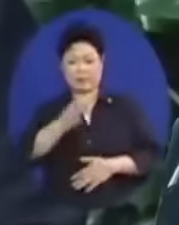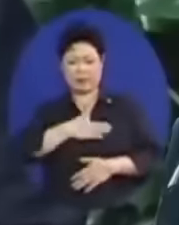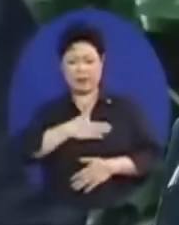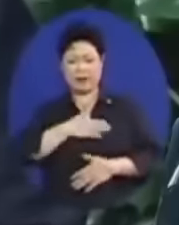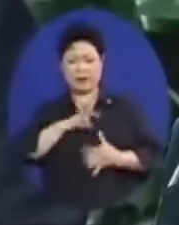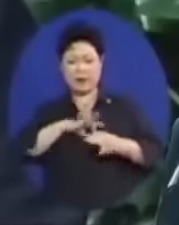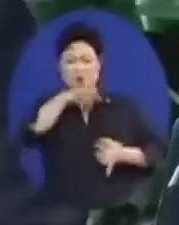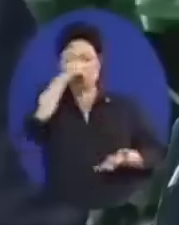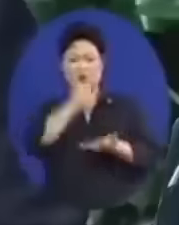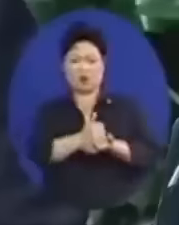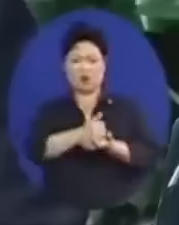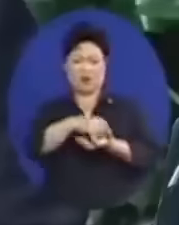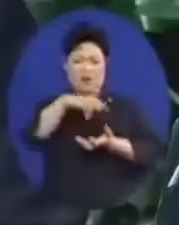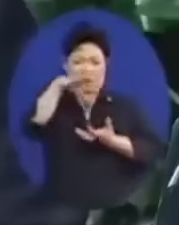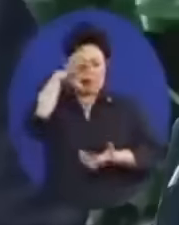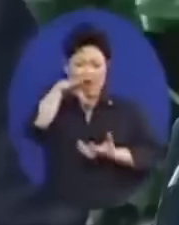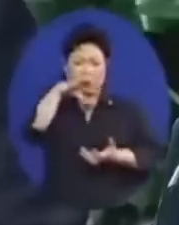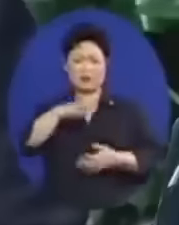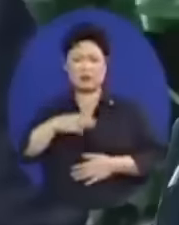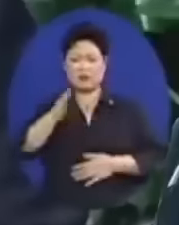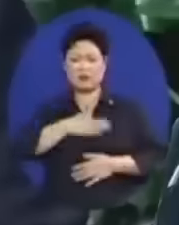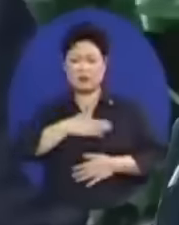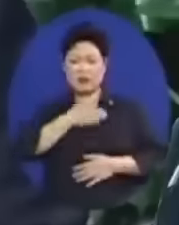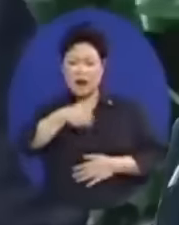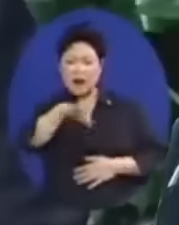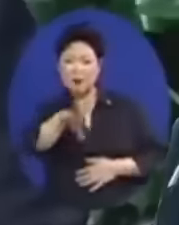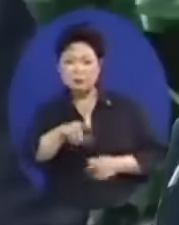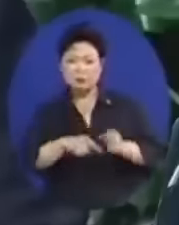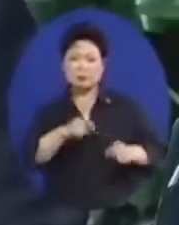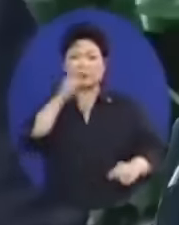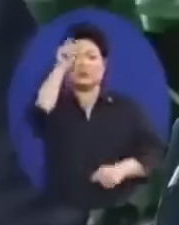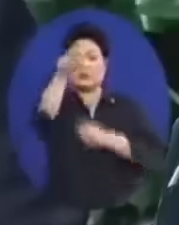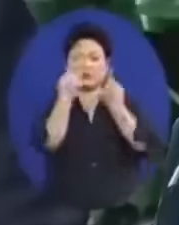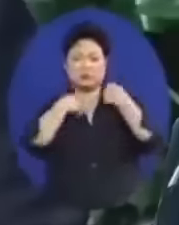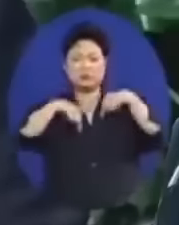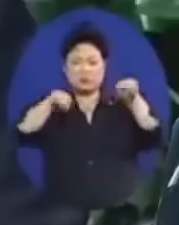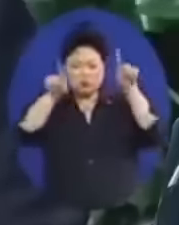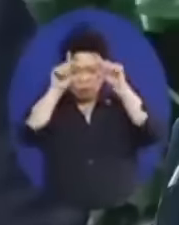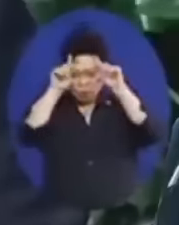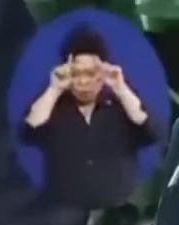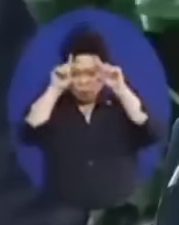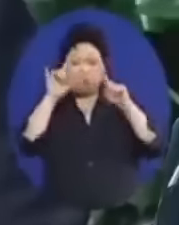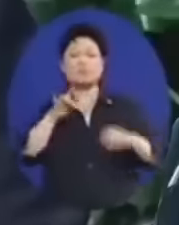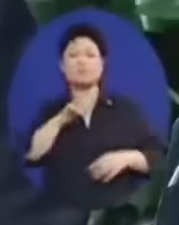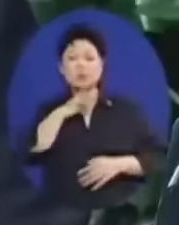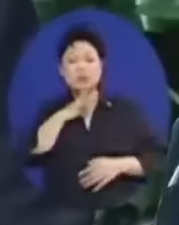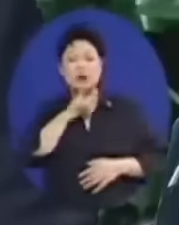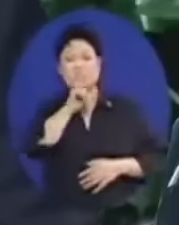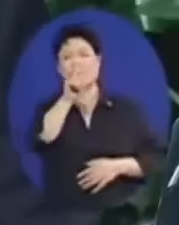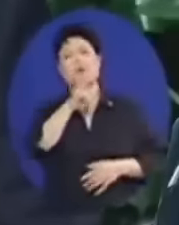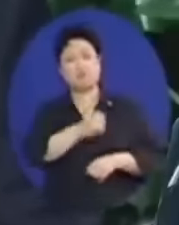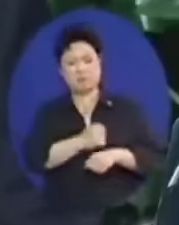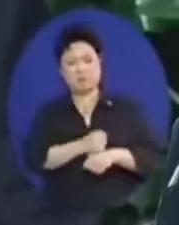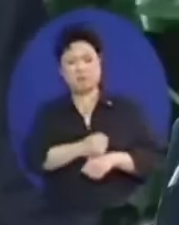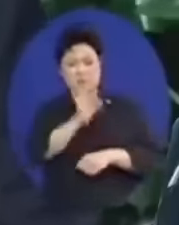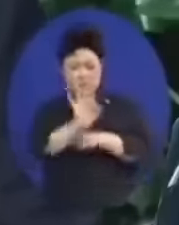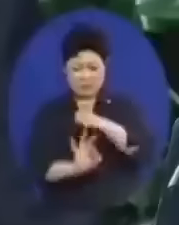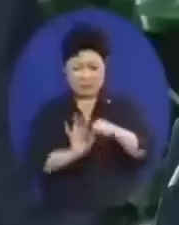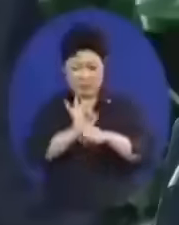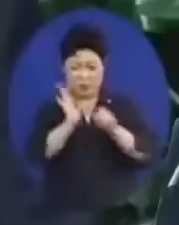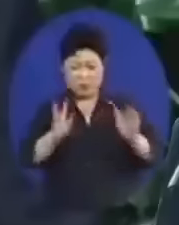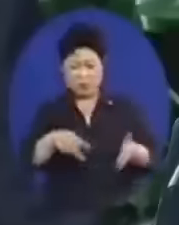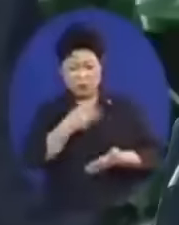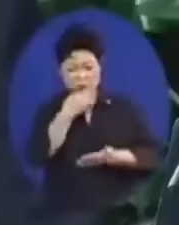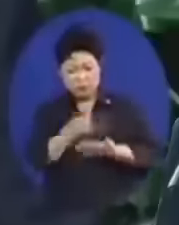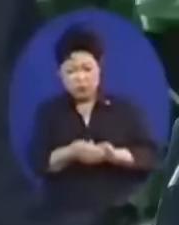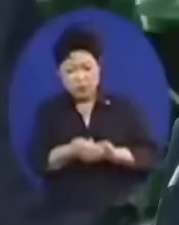나에게는 죄 덩어리다, 내가 갈 곳은 영원한 지옥에 가는 것밖에 없다, 그렇게 말했습니다. 10년을 누워서